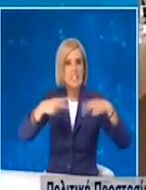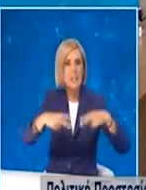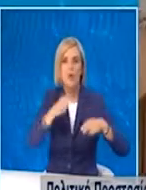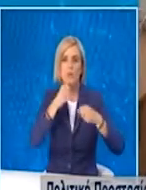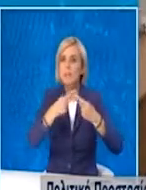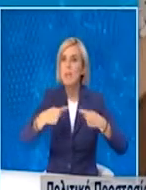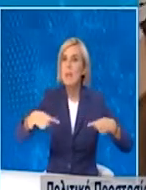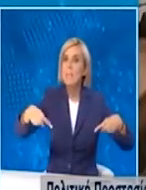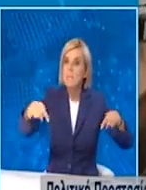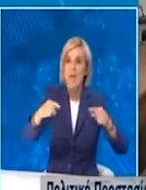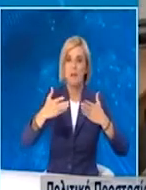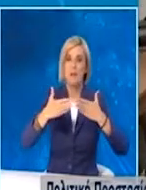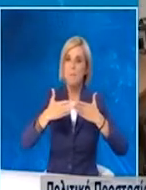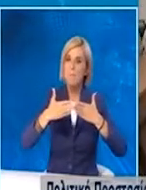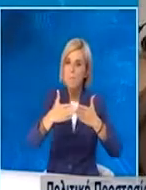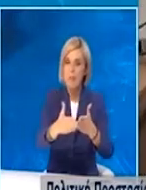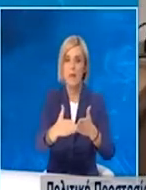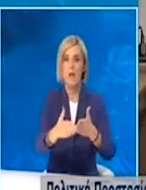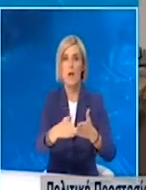έως τις 19 Ιουλίου έγιναν